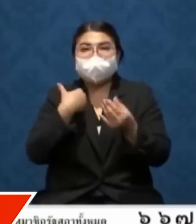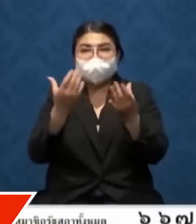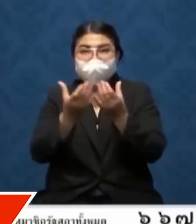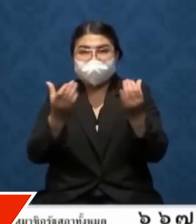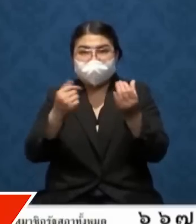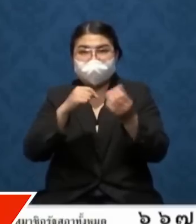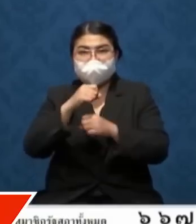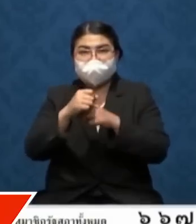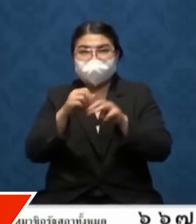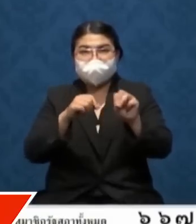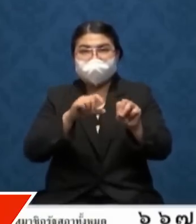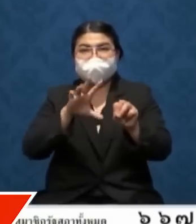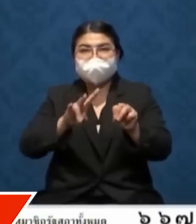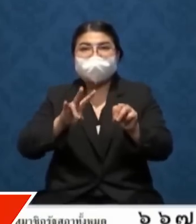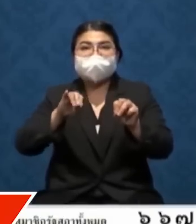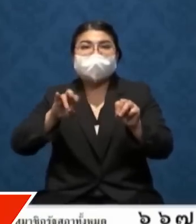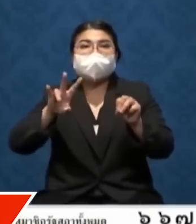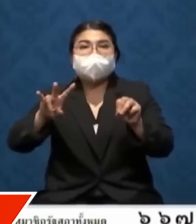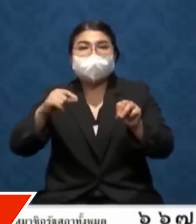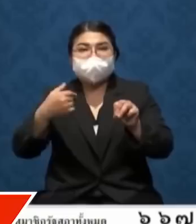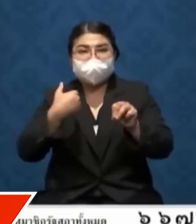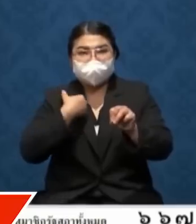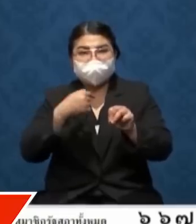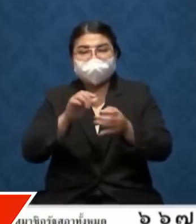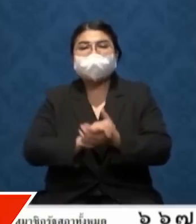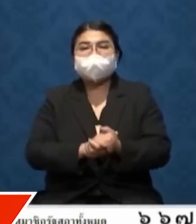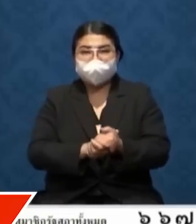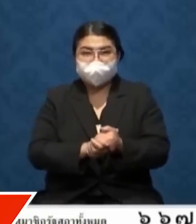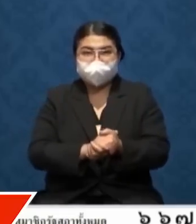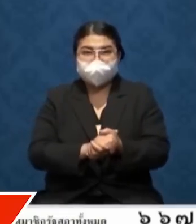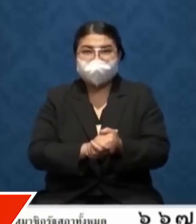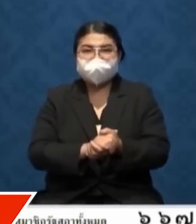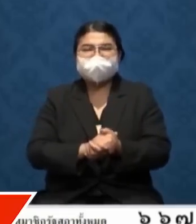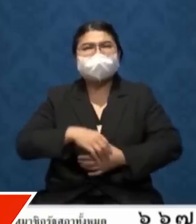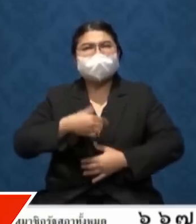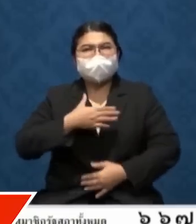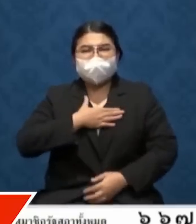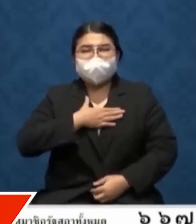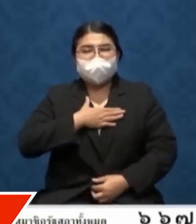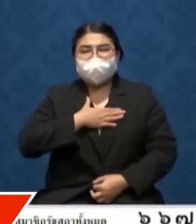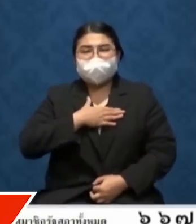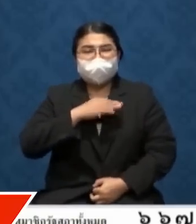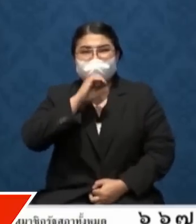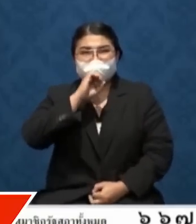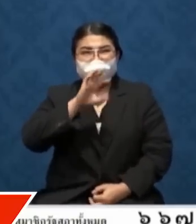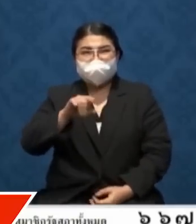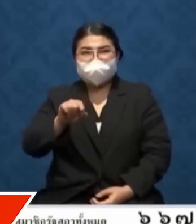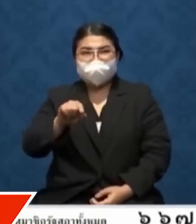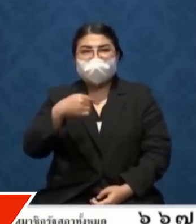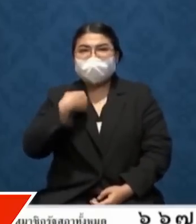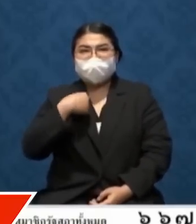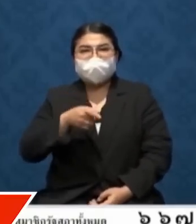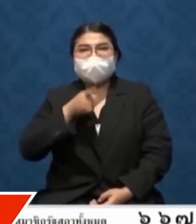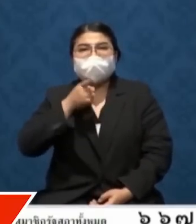ullaมาัด 77 ซึงผิหวงมากนะครับด้ความกระรบท Cruise paintedผมไม่กลาจะไปกลาวโทษเจรเต้